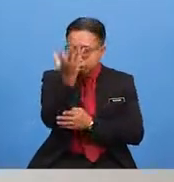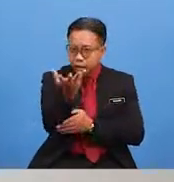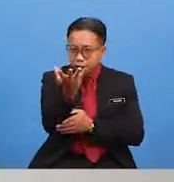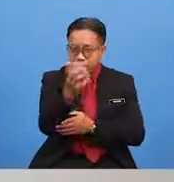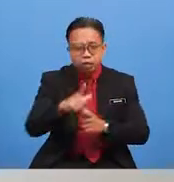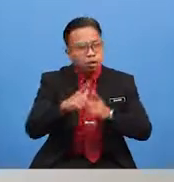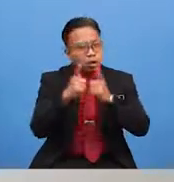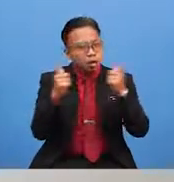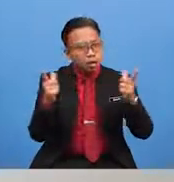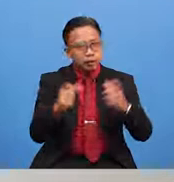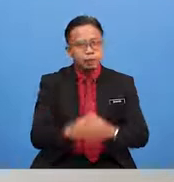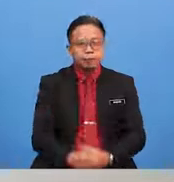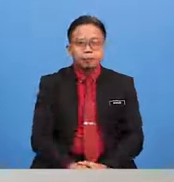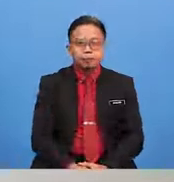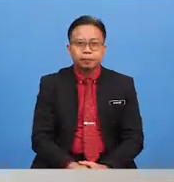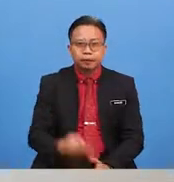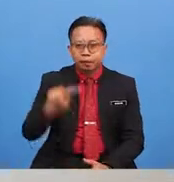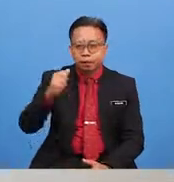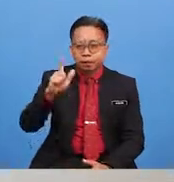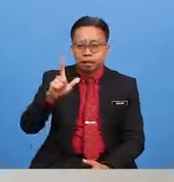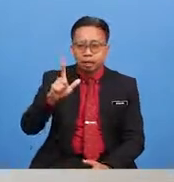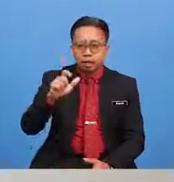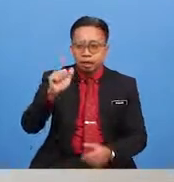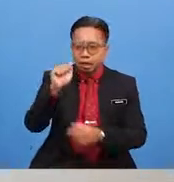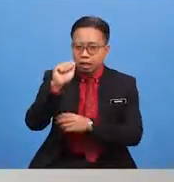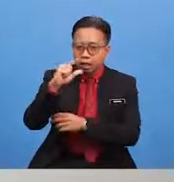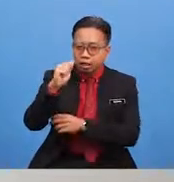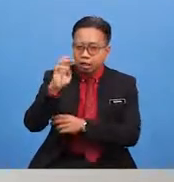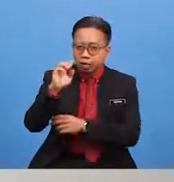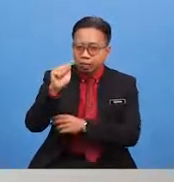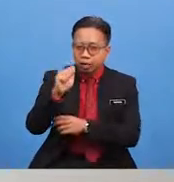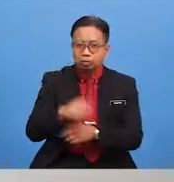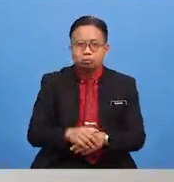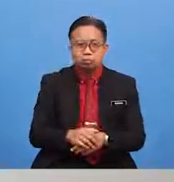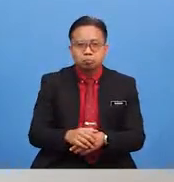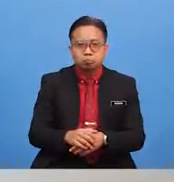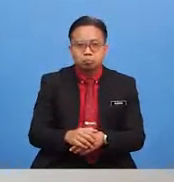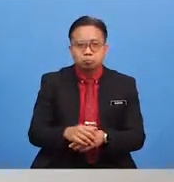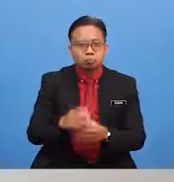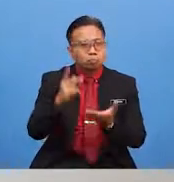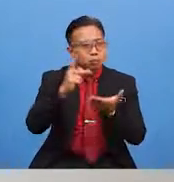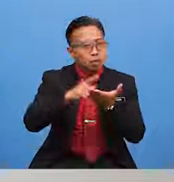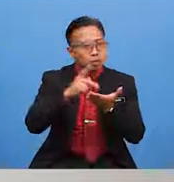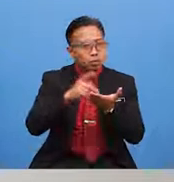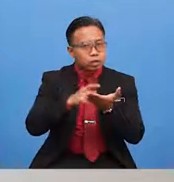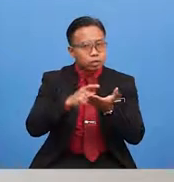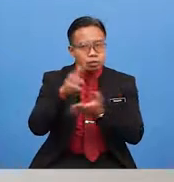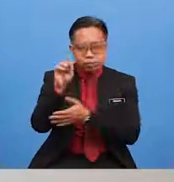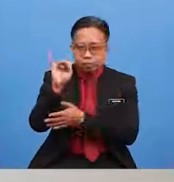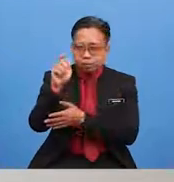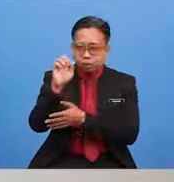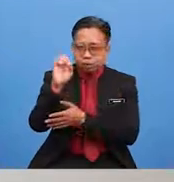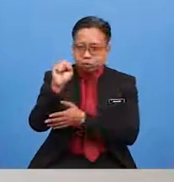yang lain. Hal keagamaan, mitologi, iaitu kajian berkaitan mitos